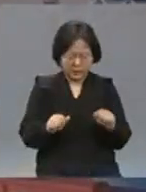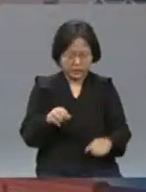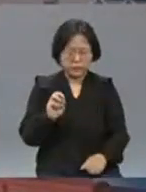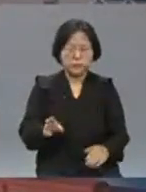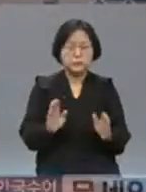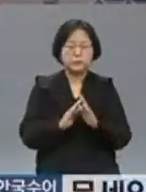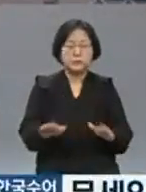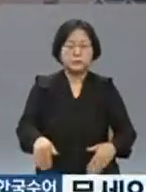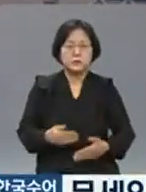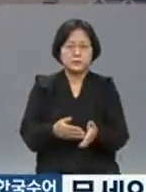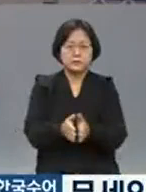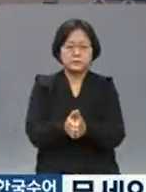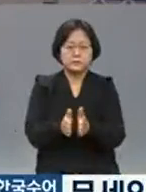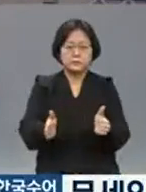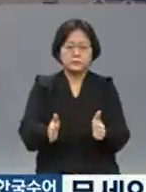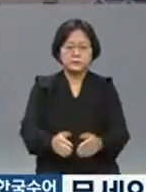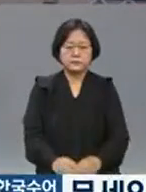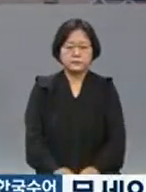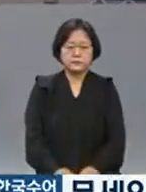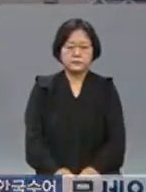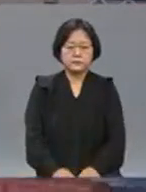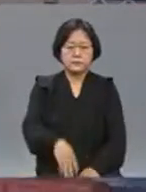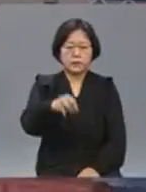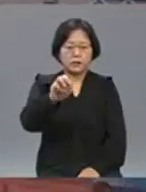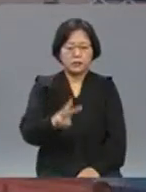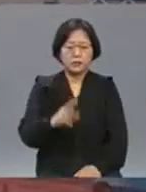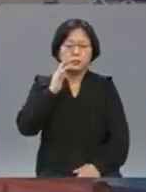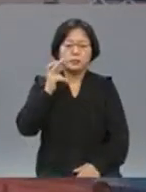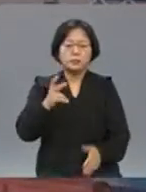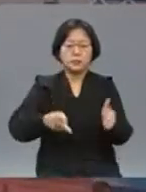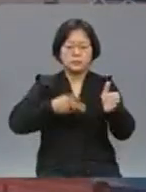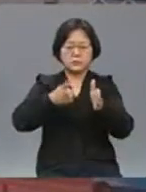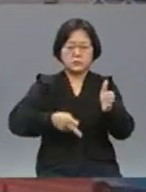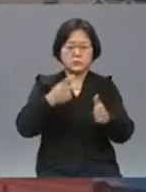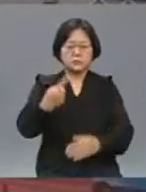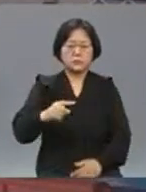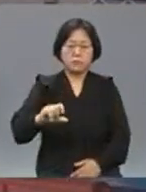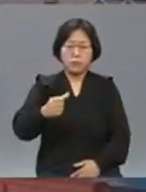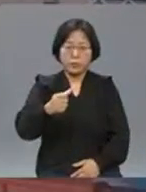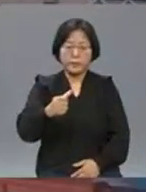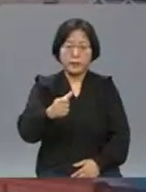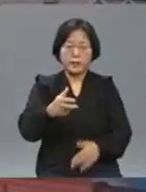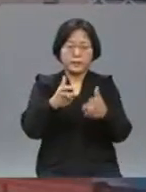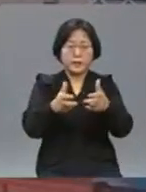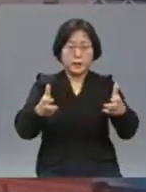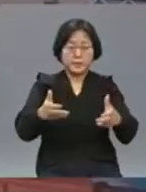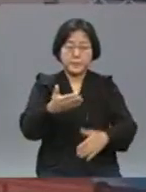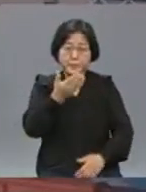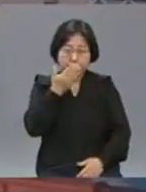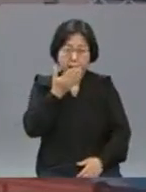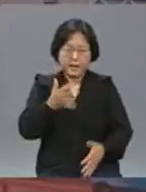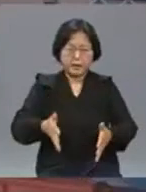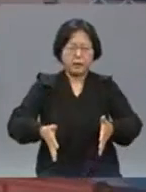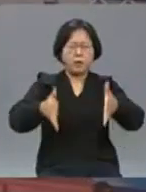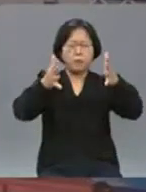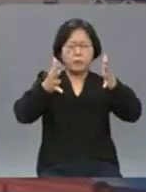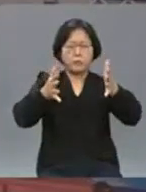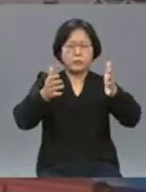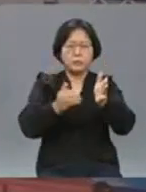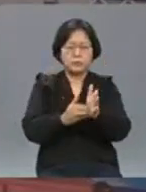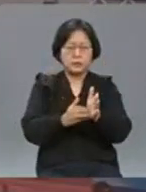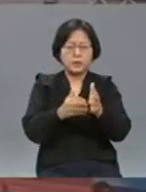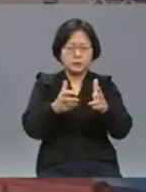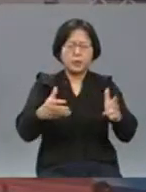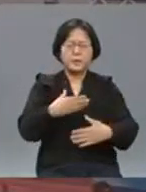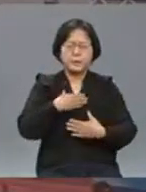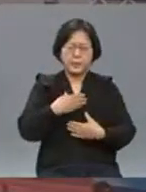안녕하십니까. 광주 전남권 뉴스입니다. 광주 송정역에 1,500여 대를 주차할 수 있는 주차 빌딩이 생겼습니다.